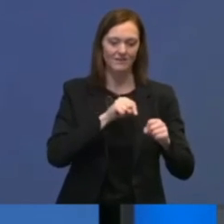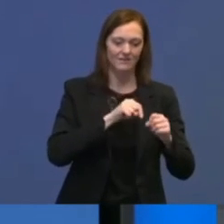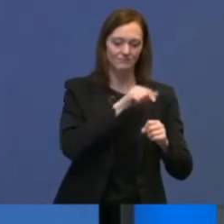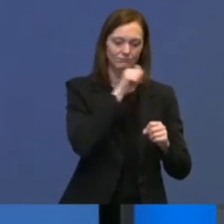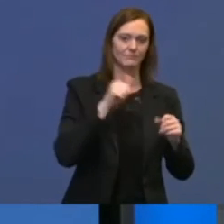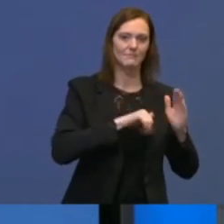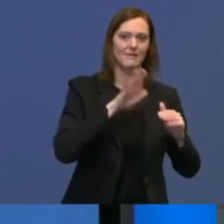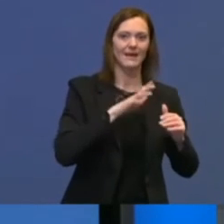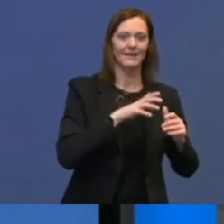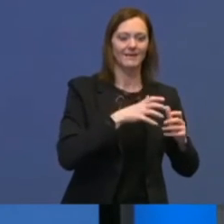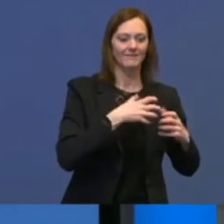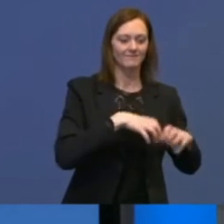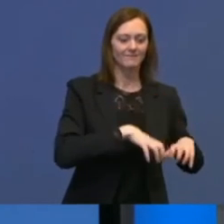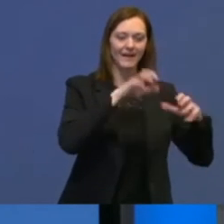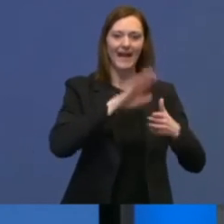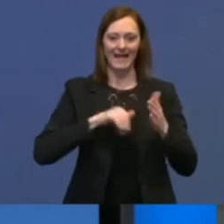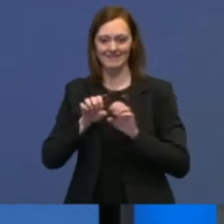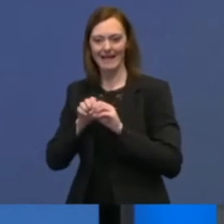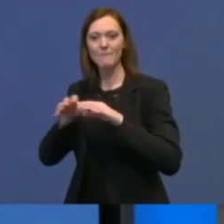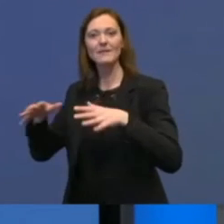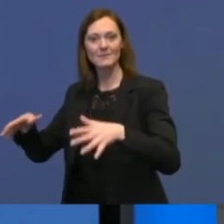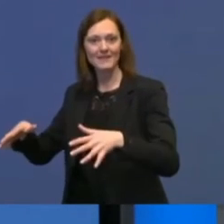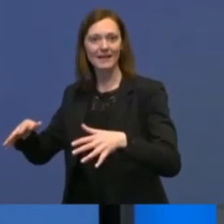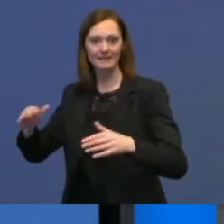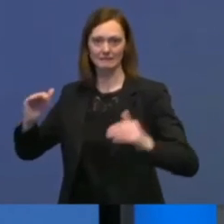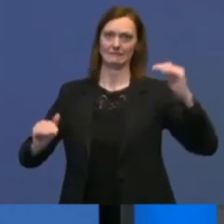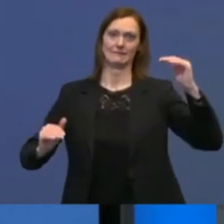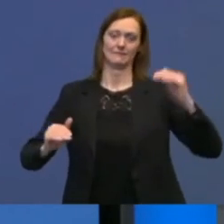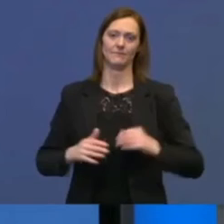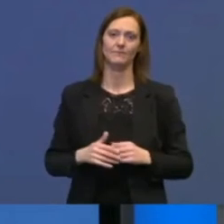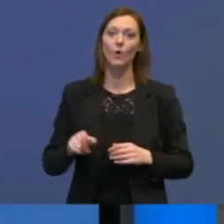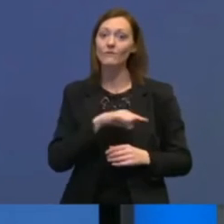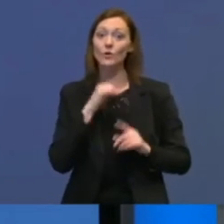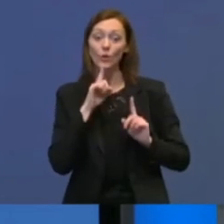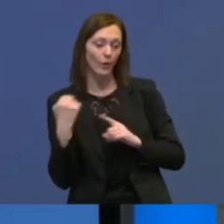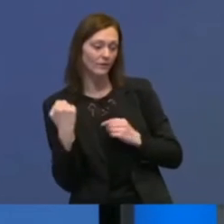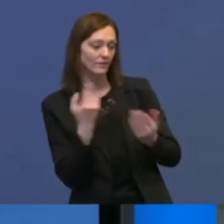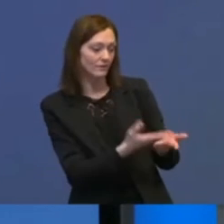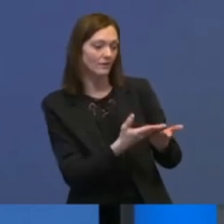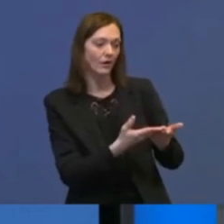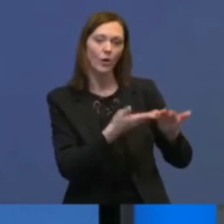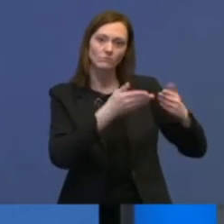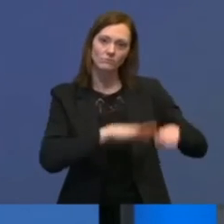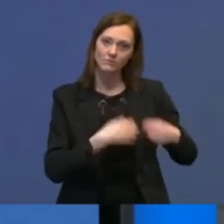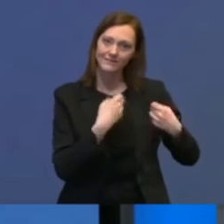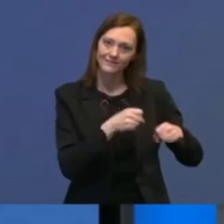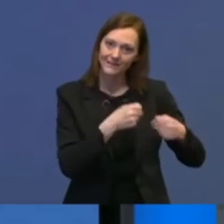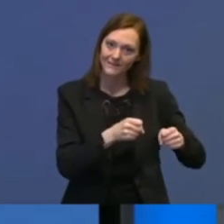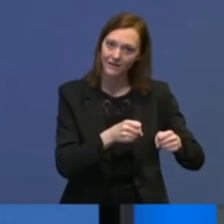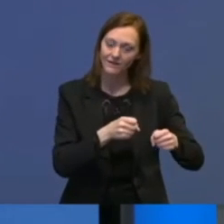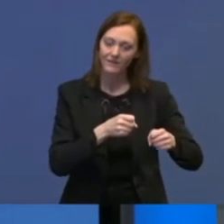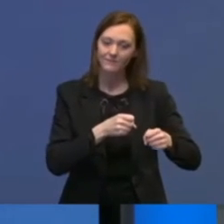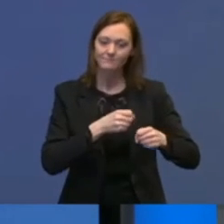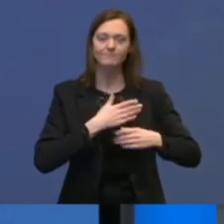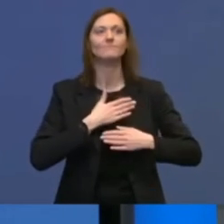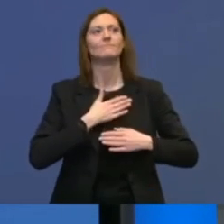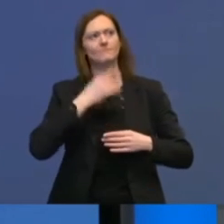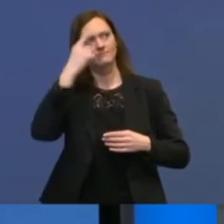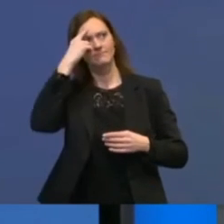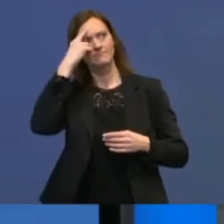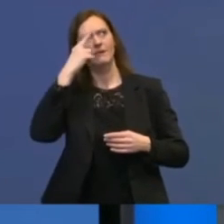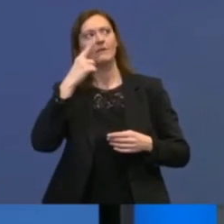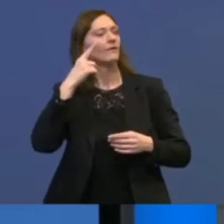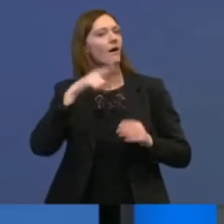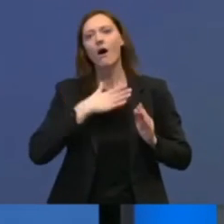libtoodu kabbadna an karto udurka safmarka a. Talada ya da an uxukumadda ku siyennayn talabo in kalafudu ya waxiku salaysan ta yaa